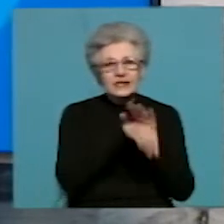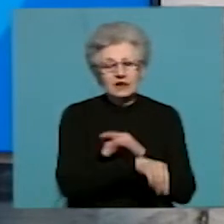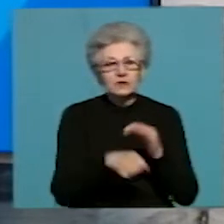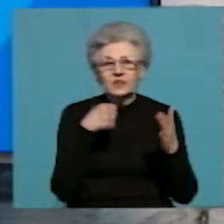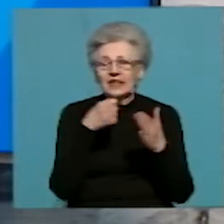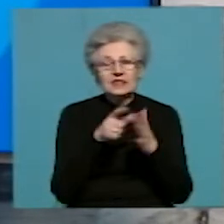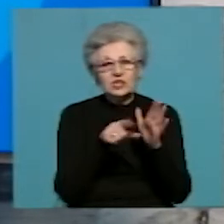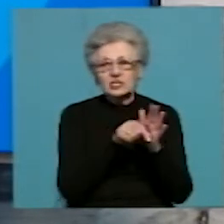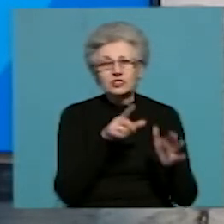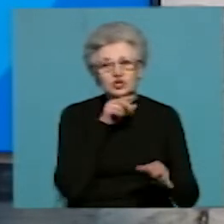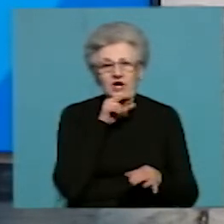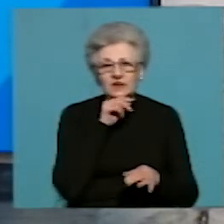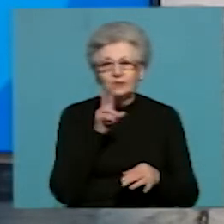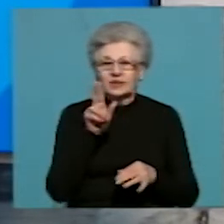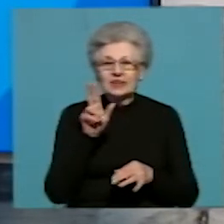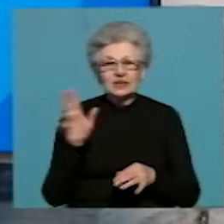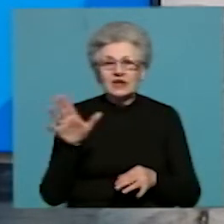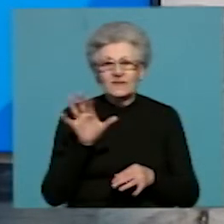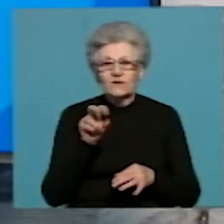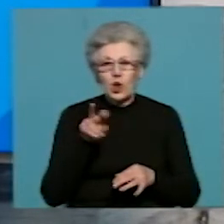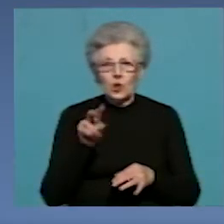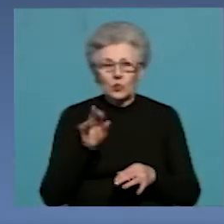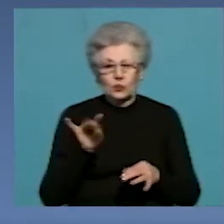ні з Чернівцями, ні з Чагром чи Волокою.